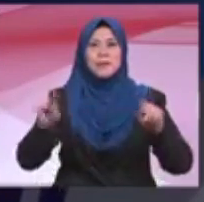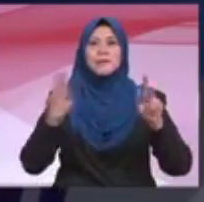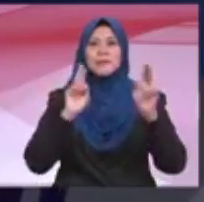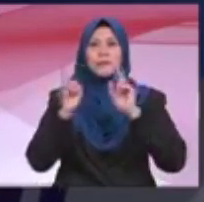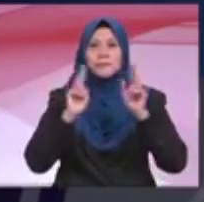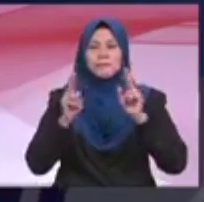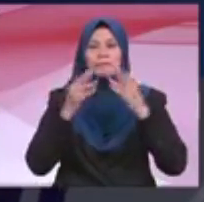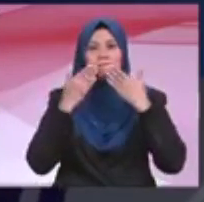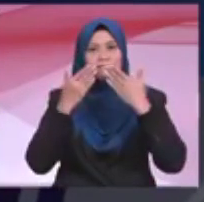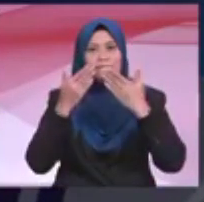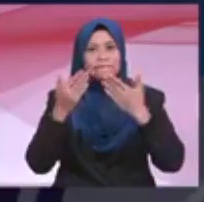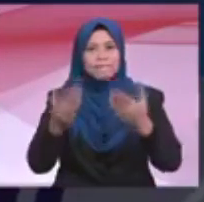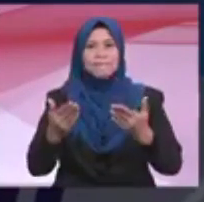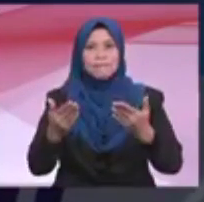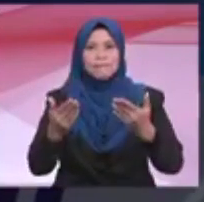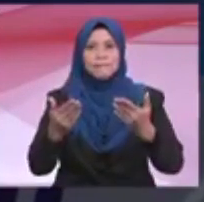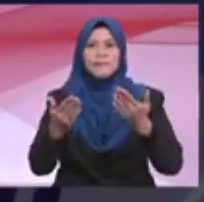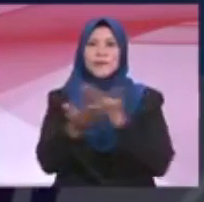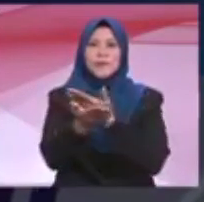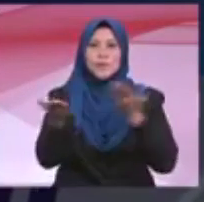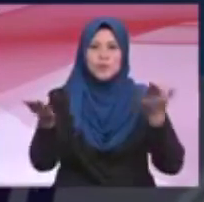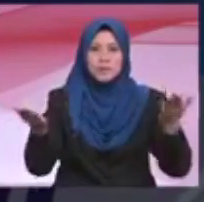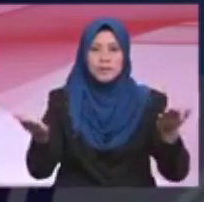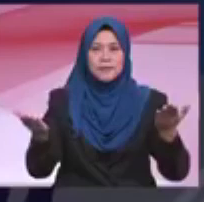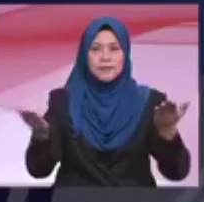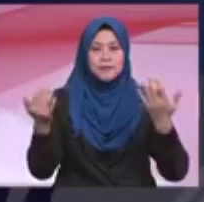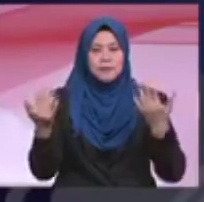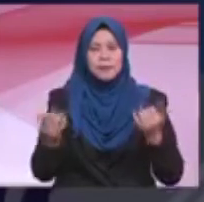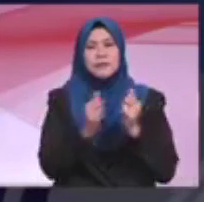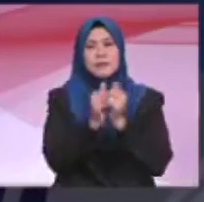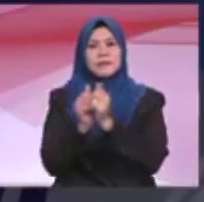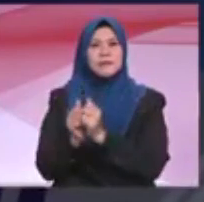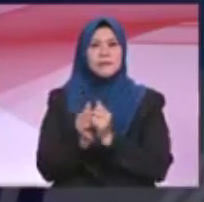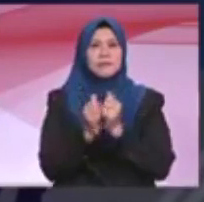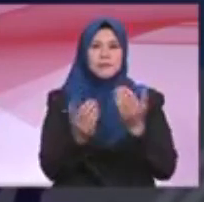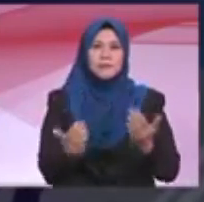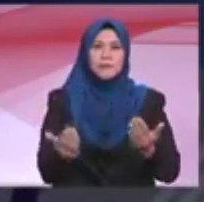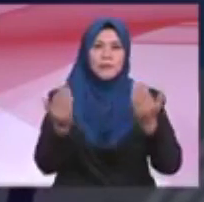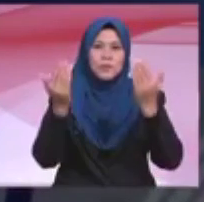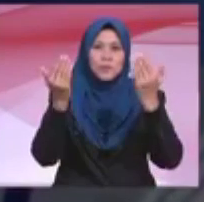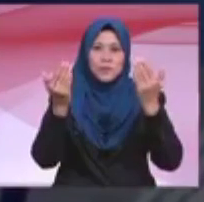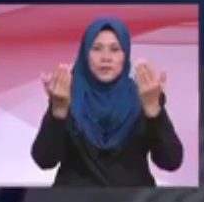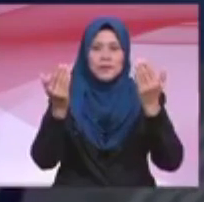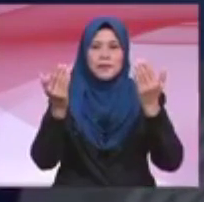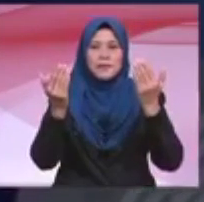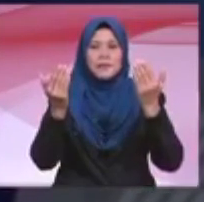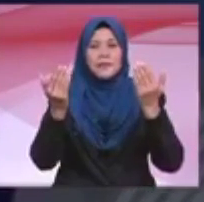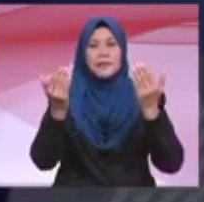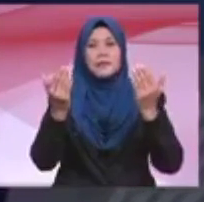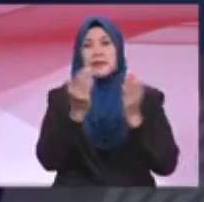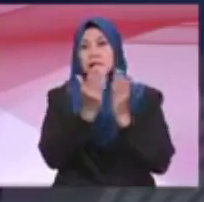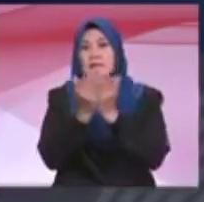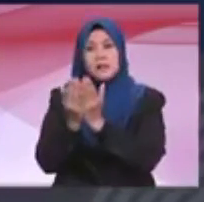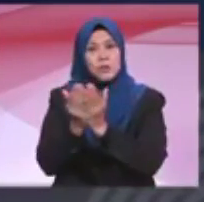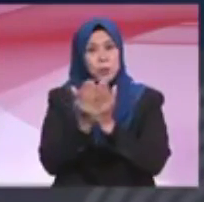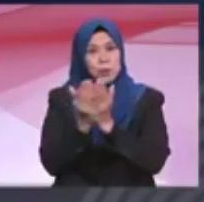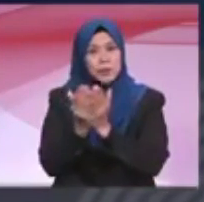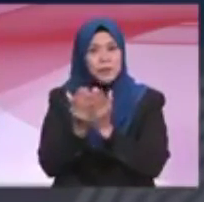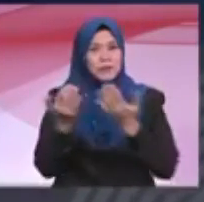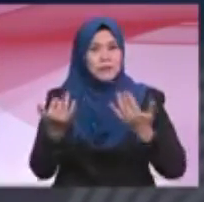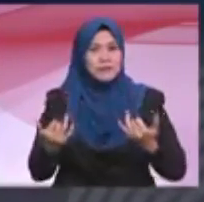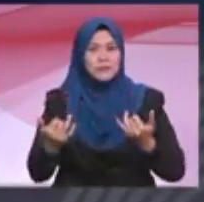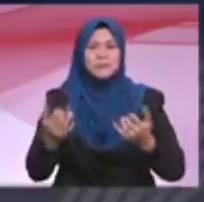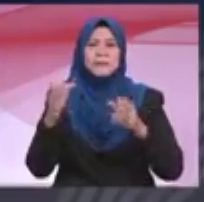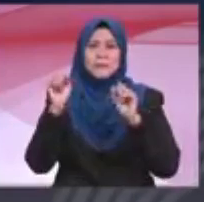ucapkan jutaan terima kasih kepada semua dan kita sama-sama doakan semoga sesi persekolahan tahun ini